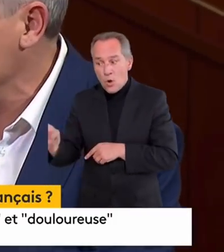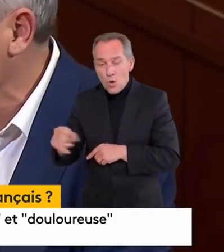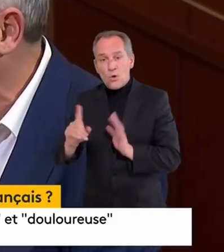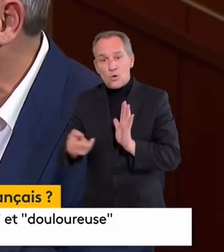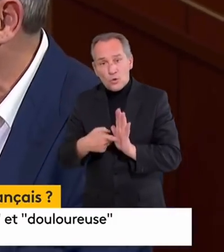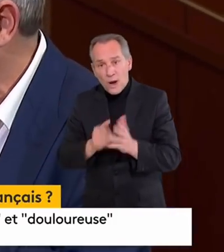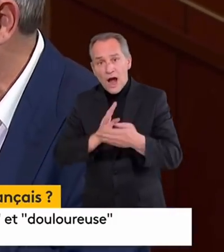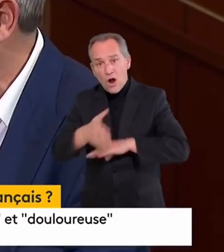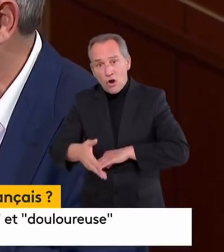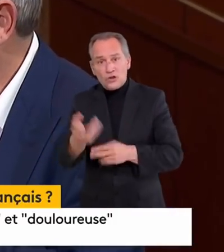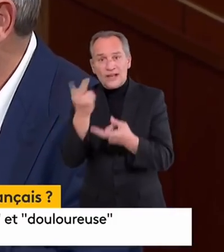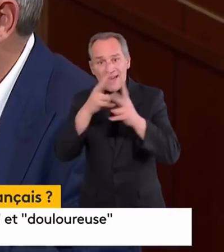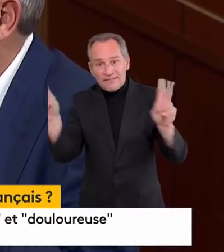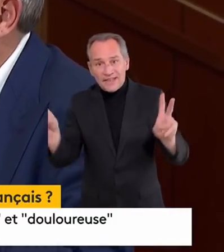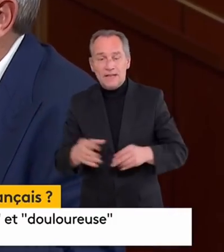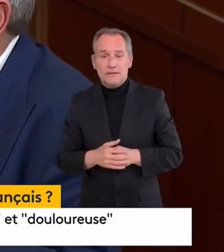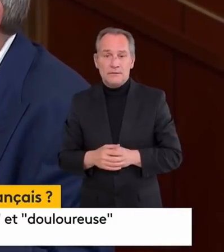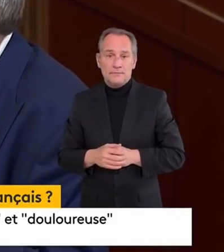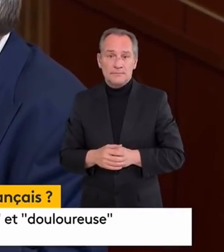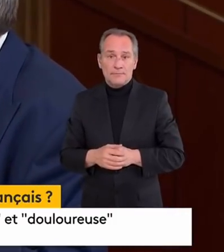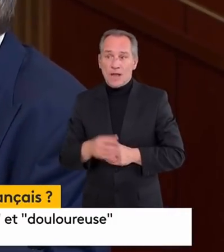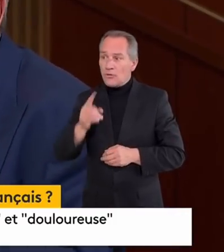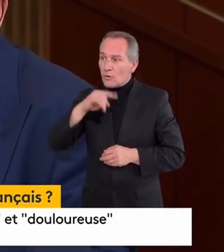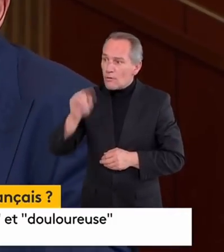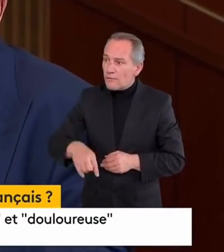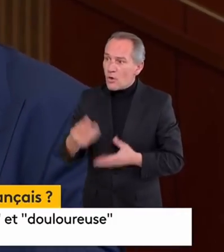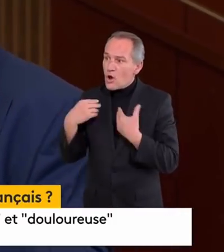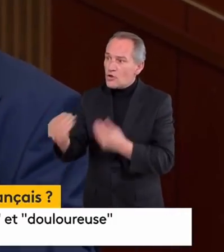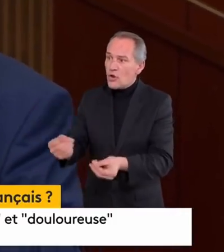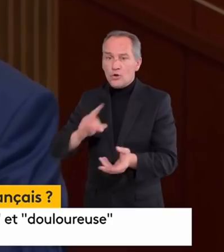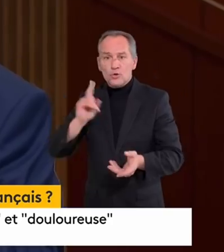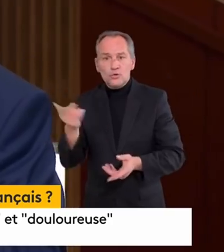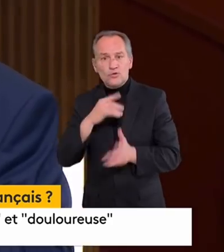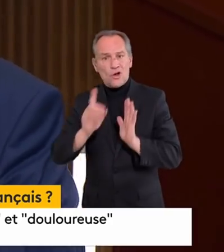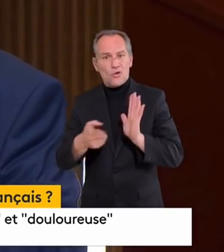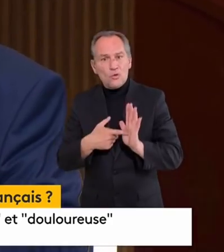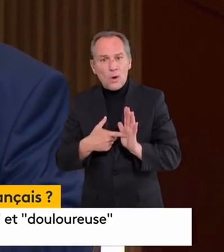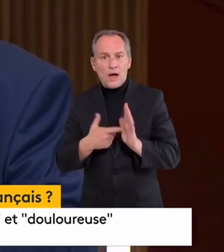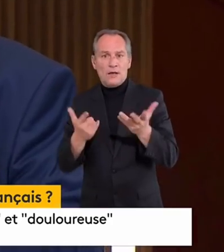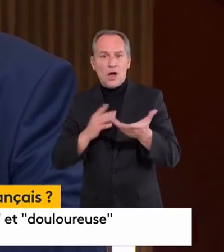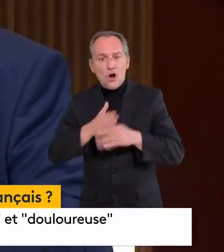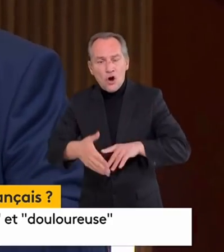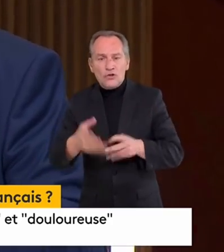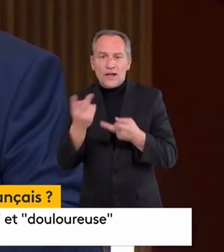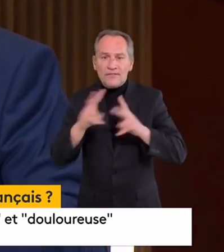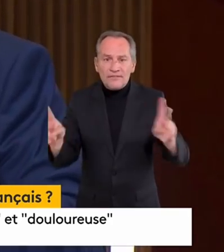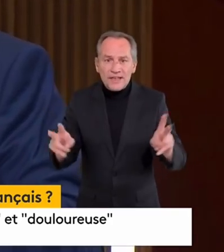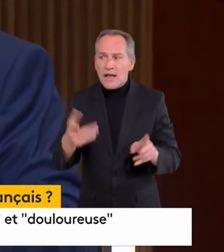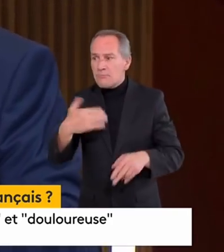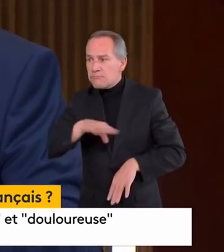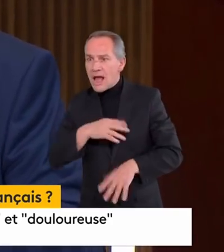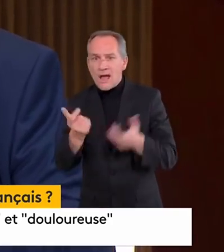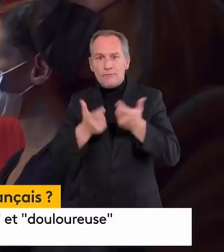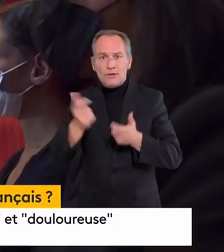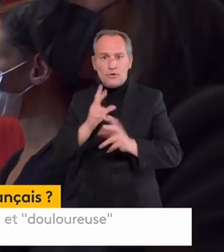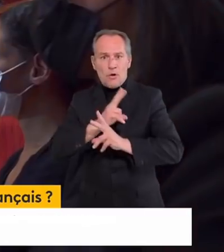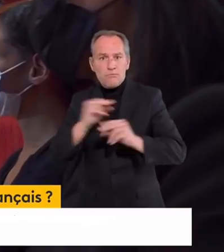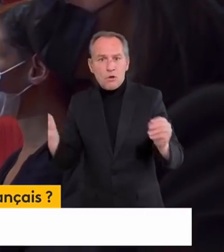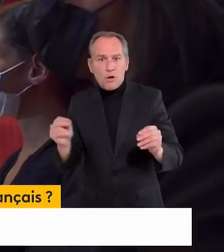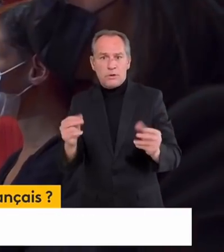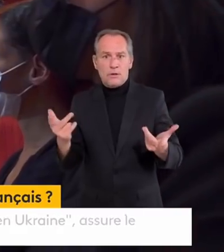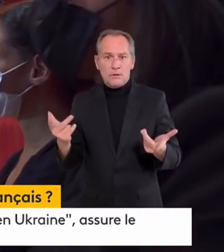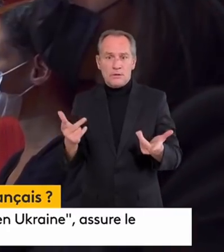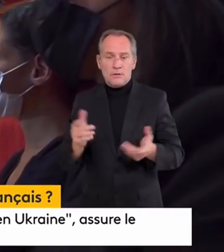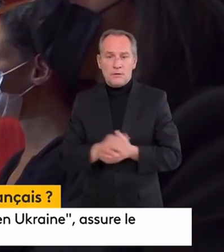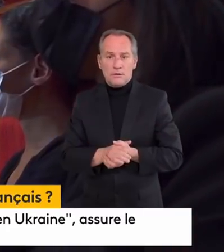Donc permettons à tous d'avoir accès à des véhicules propres. C'est ça de l'écologie populaire. Mmh. Écolo, coco. Critères 1 et